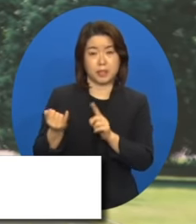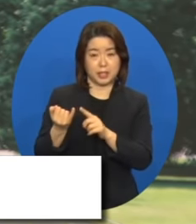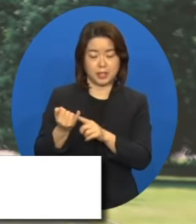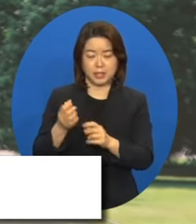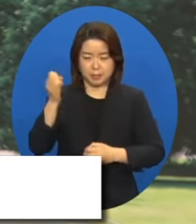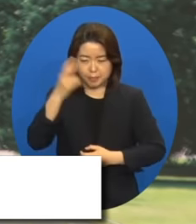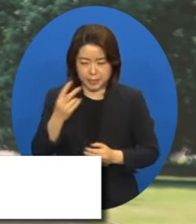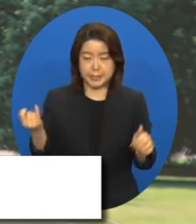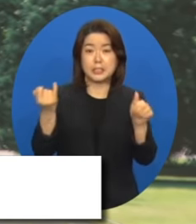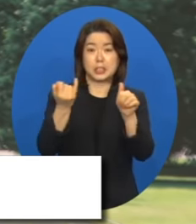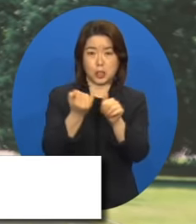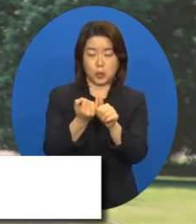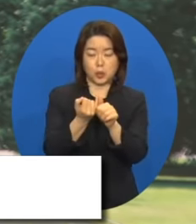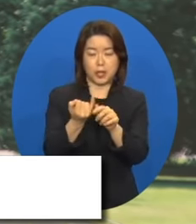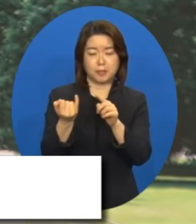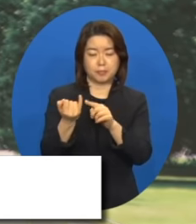재혼하신 어느 여성도가 있었습니다.